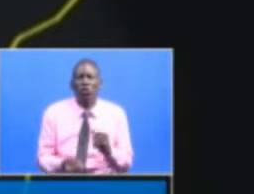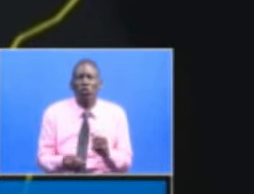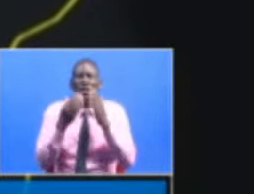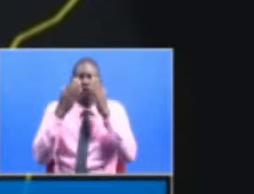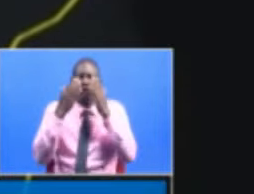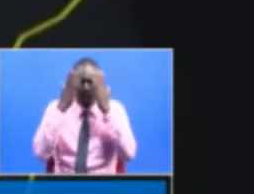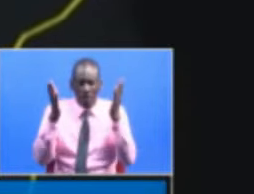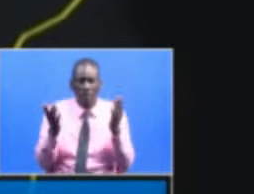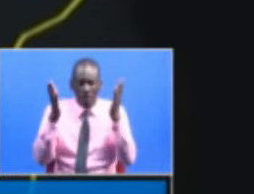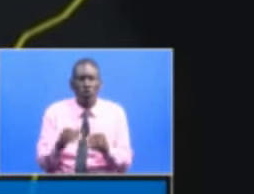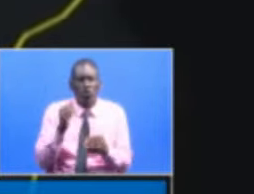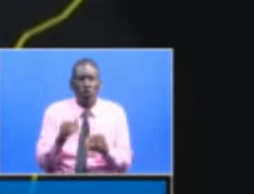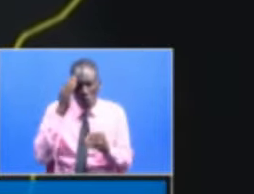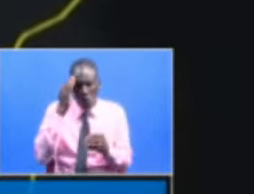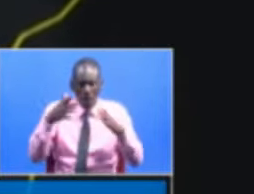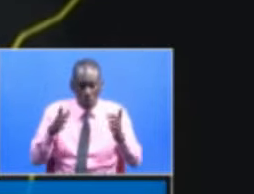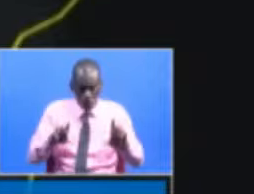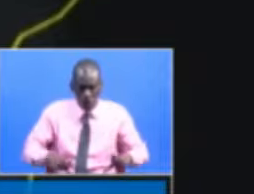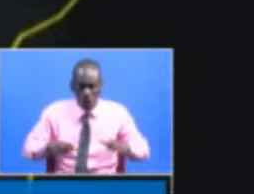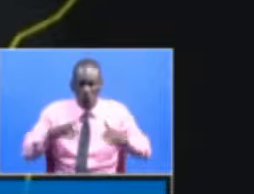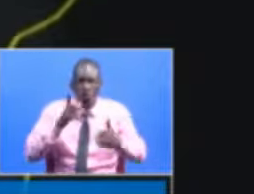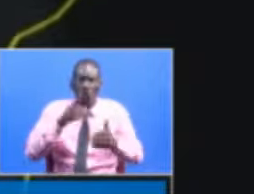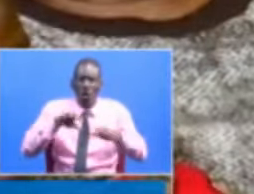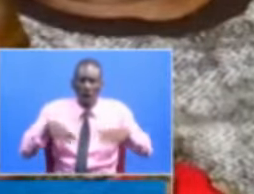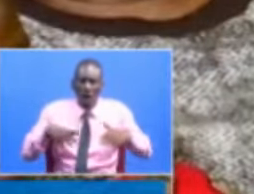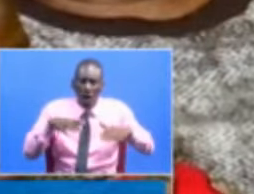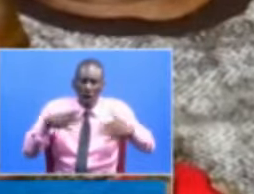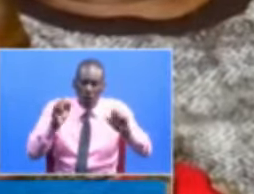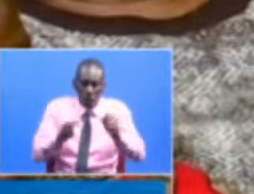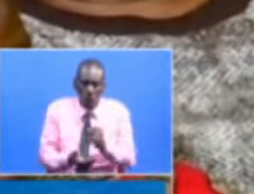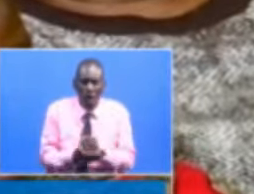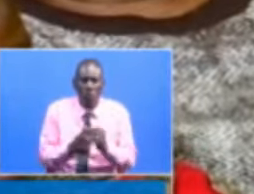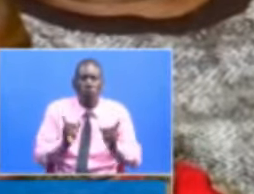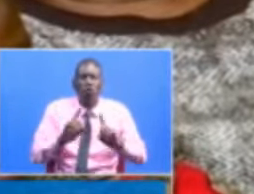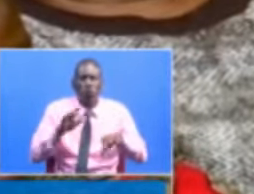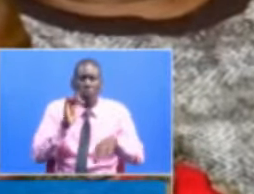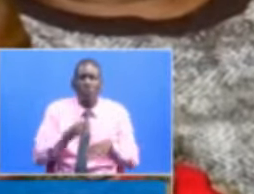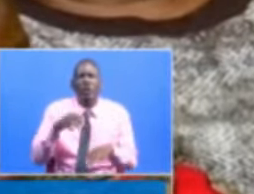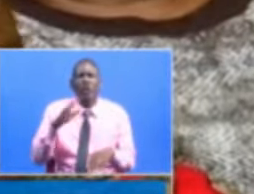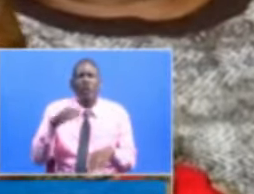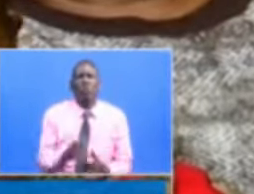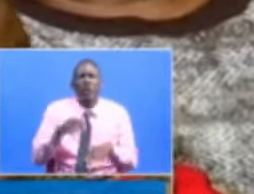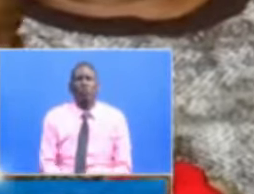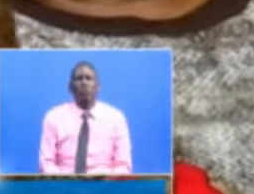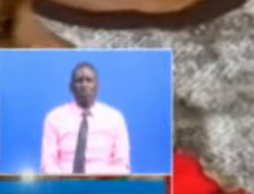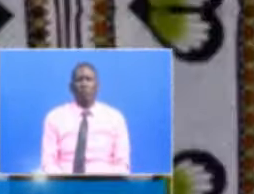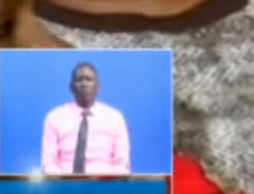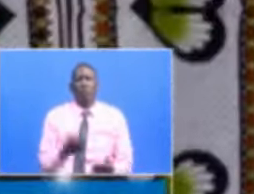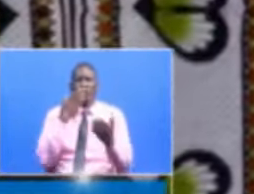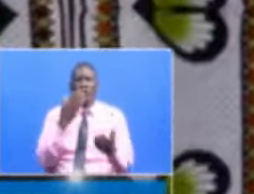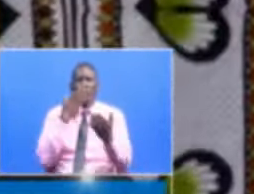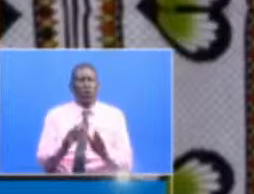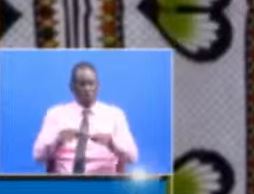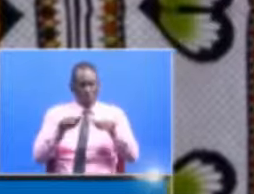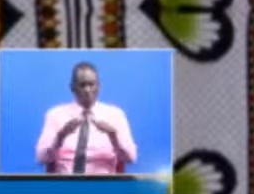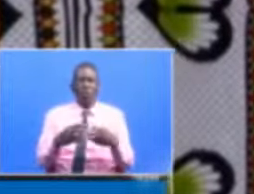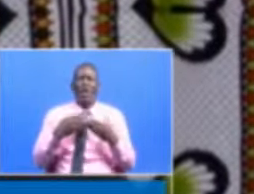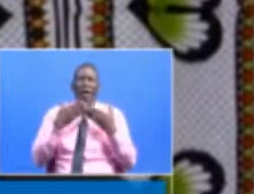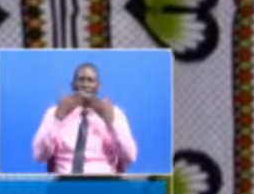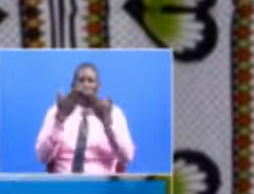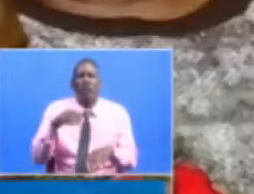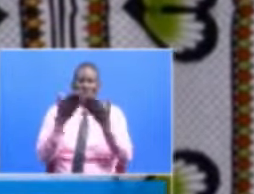ndio wajue kukaa ama vile mnaweza wasaidie ndio wasikuwa affected zaidi? Haya, asante. Acha tujibu au maswali kwanza kabla